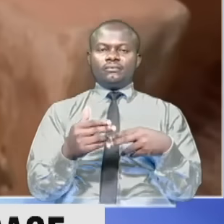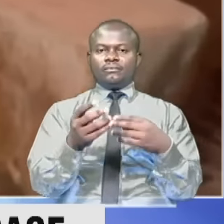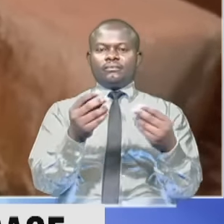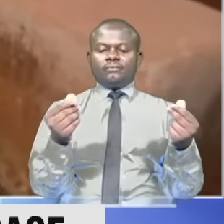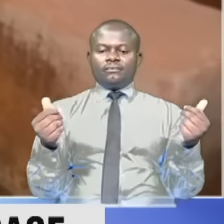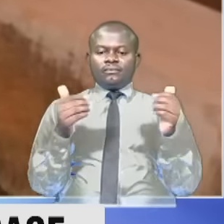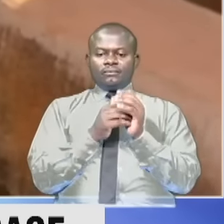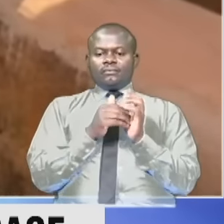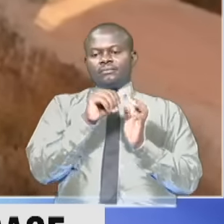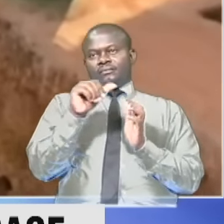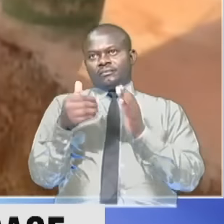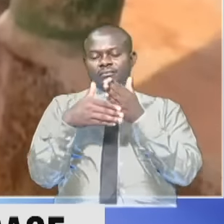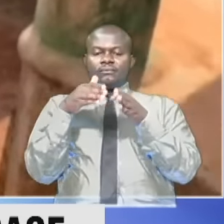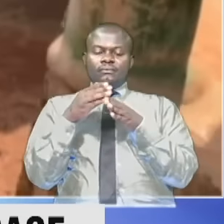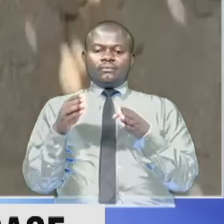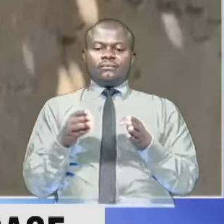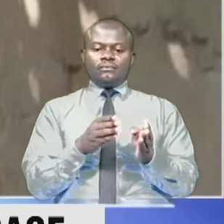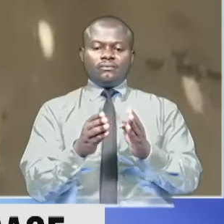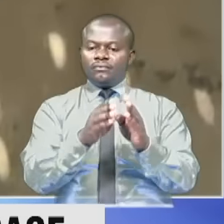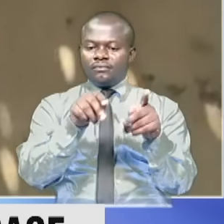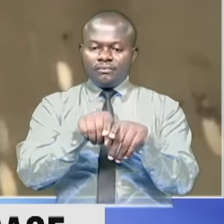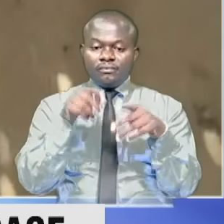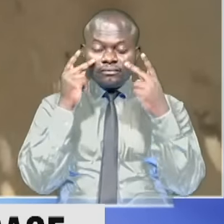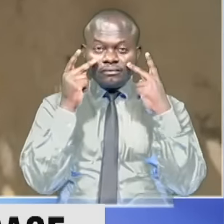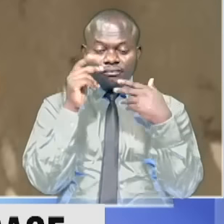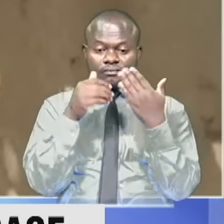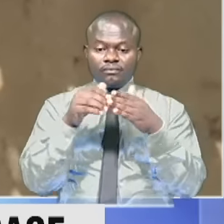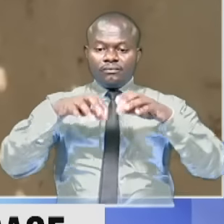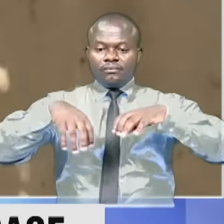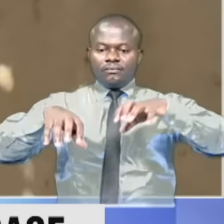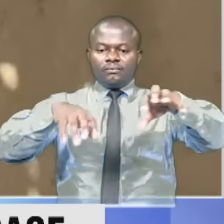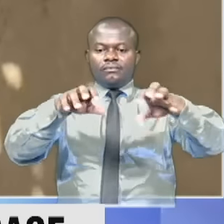noneho hari n'ahazubakwa rigori ubu ngubu nk'uko mwabibonye hakiri n'amabuye